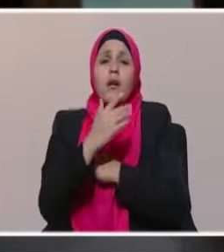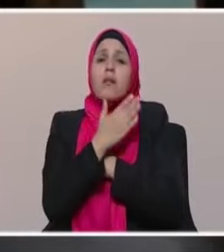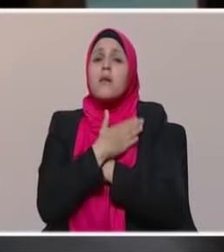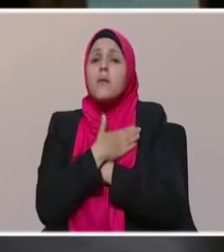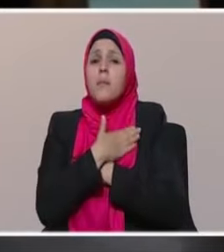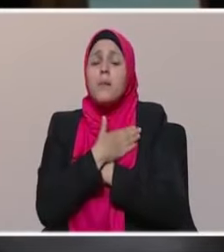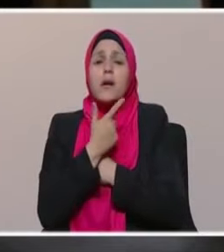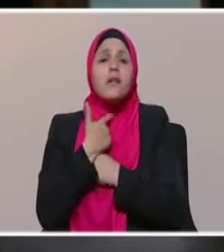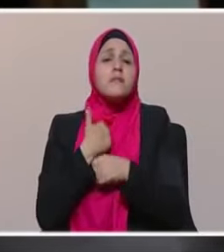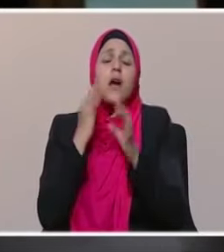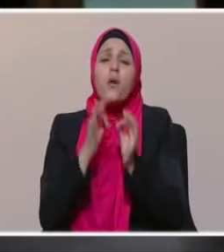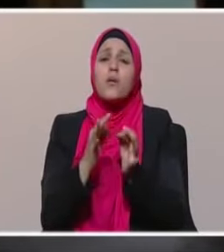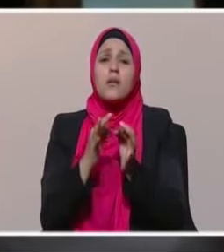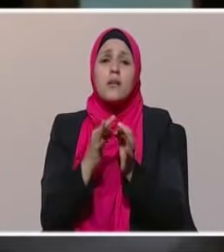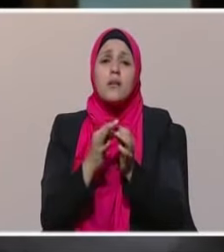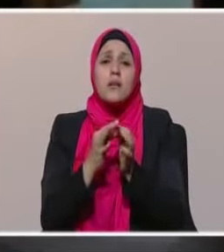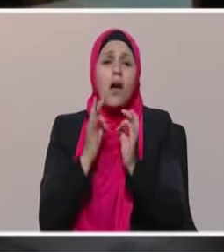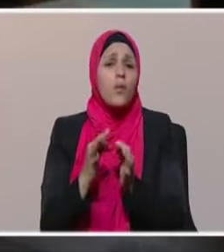عليا.